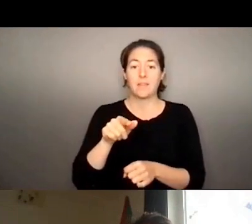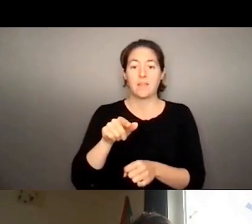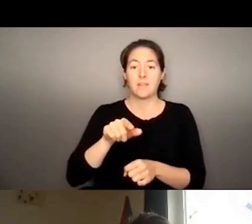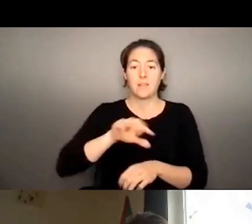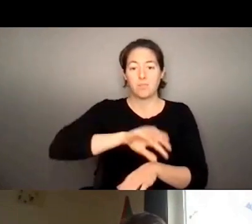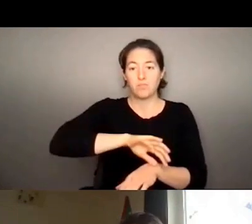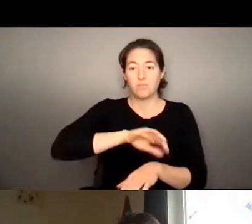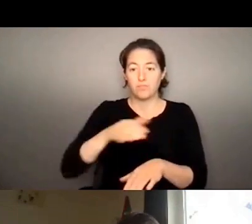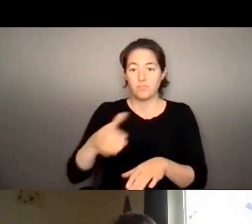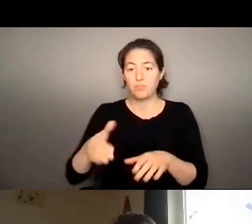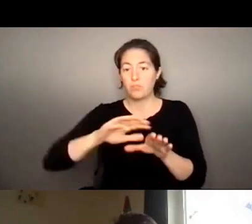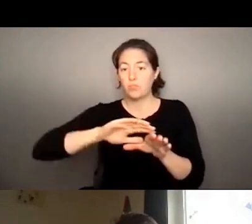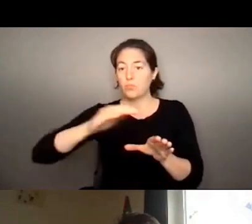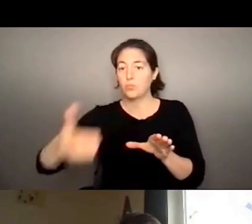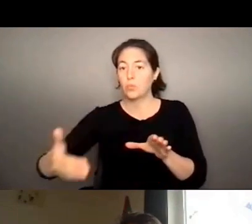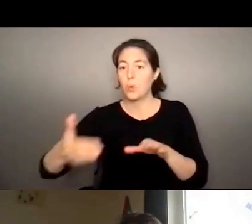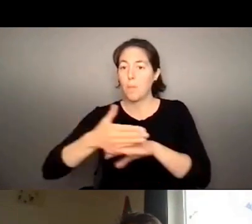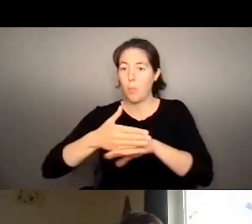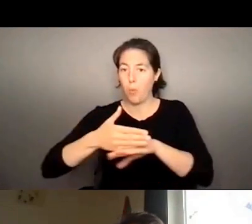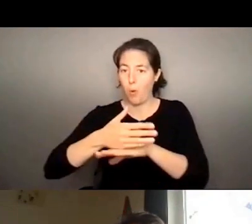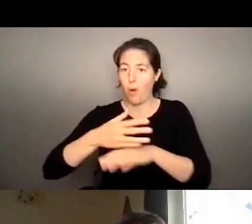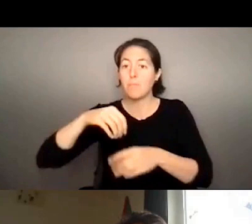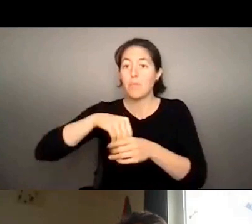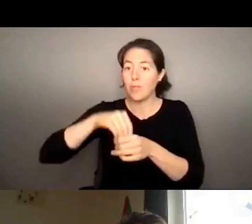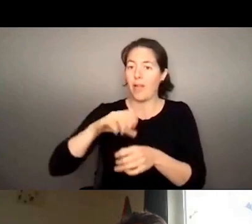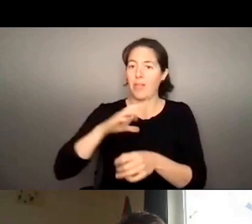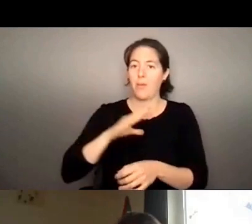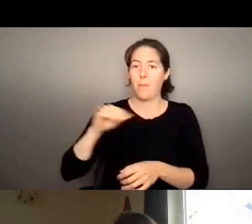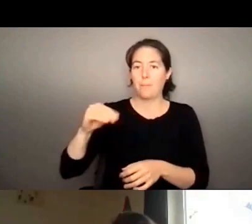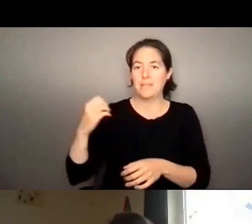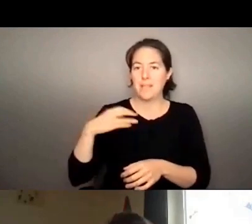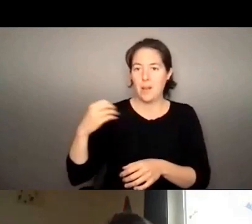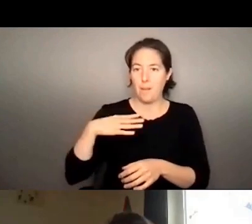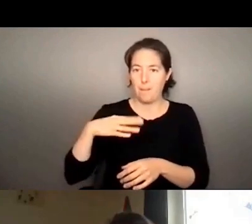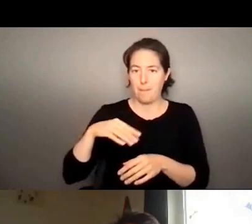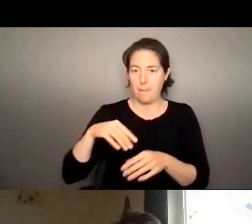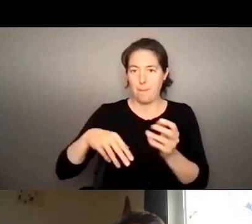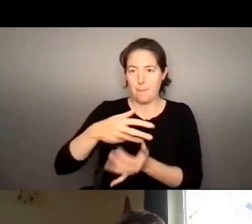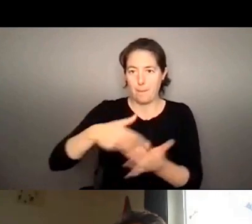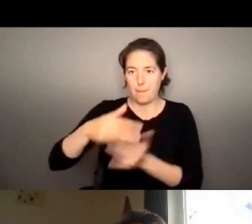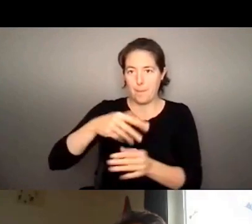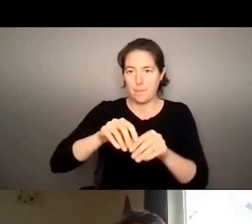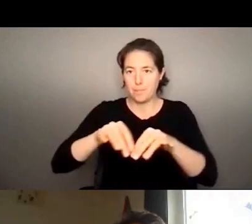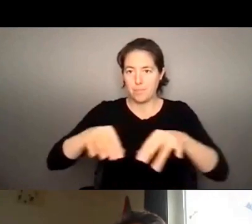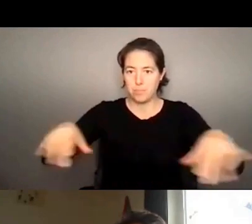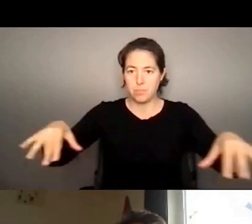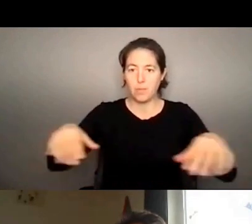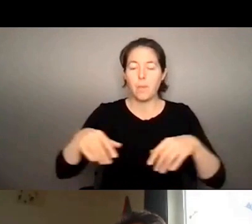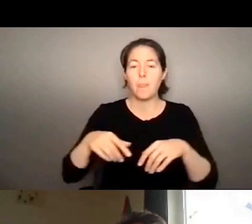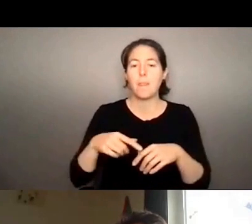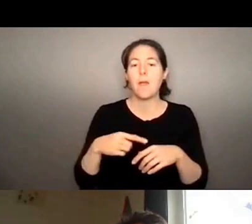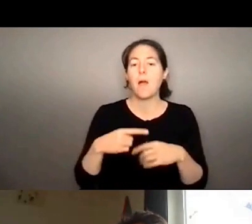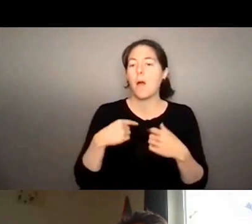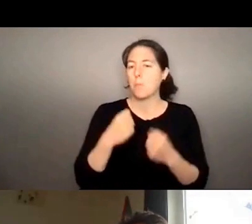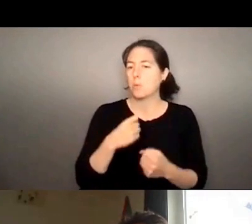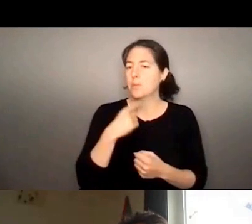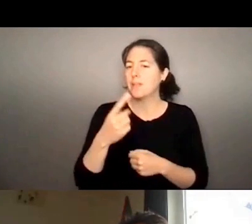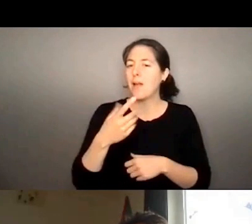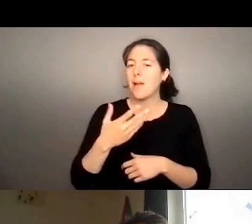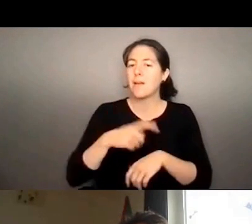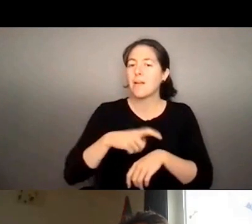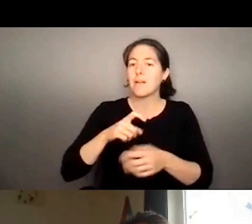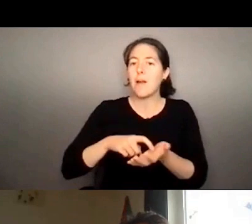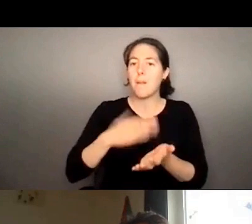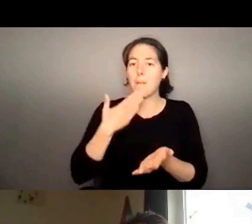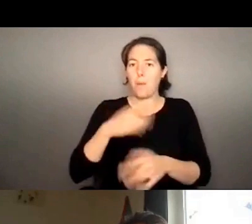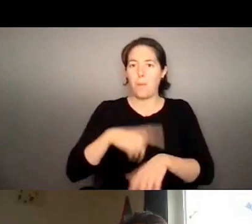de bois qui intégraient du mycélium aussi. Ça, je pourrais revenir sur les moments où c'est le plus opportun.